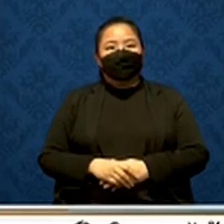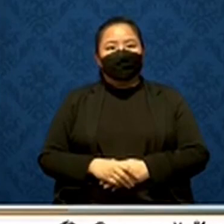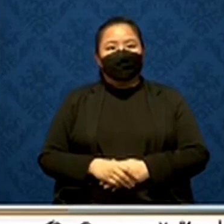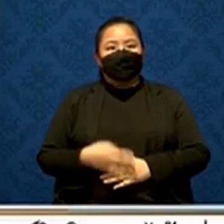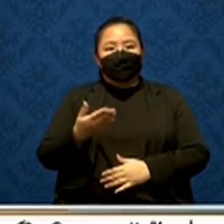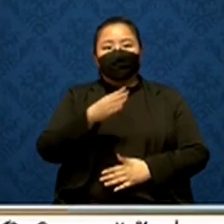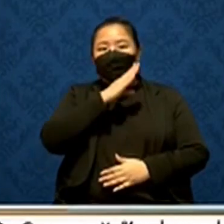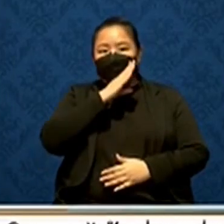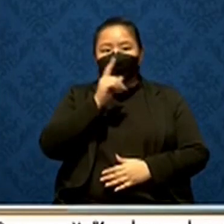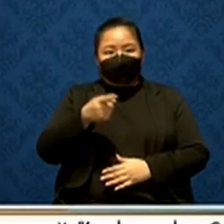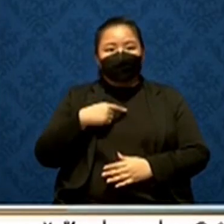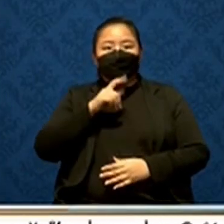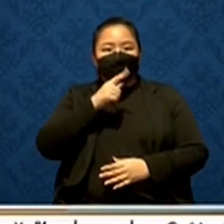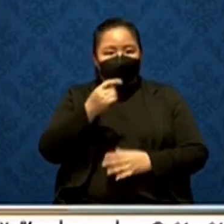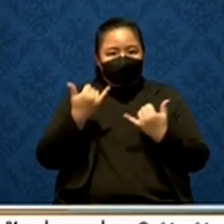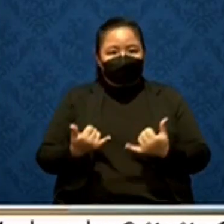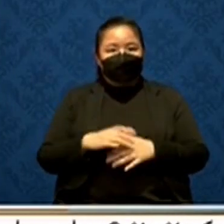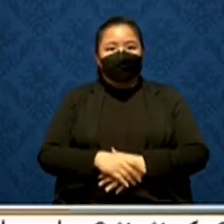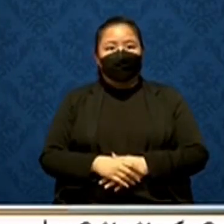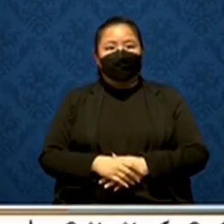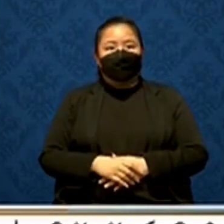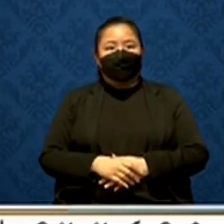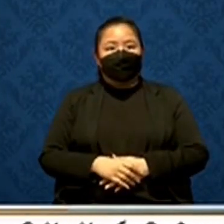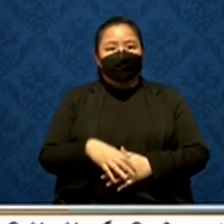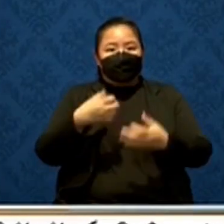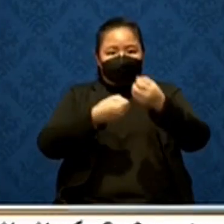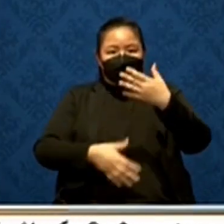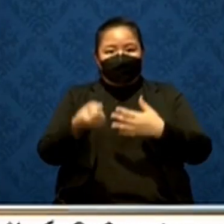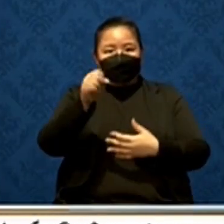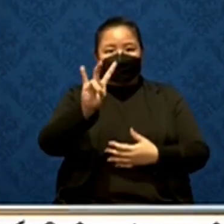ถ้เกิท่านแ่จรง ทตองตอบวี้เลยจรงใ